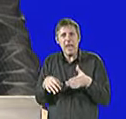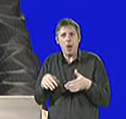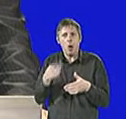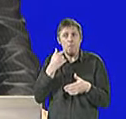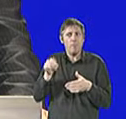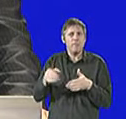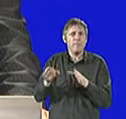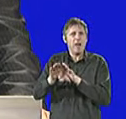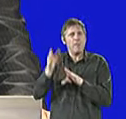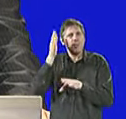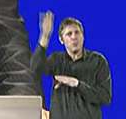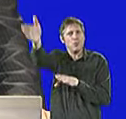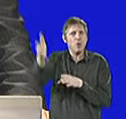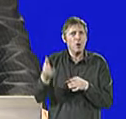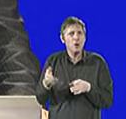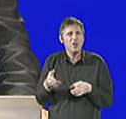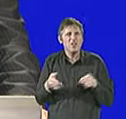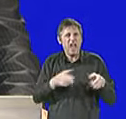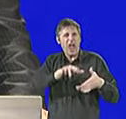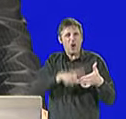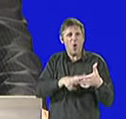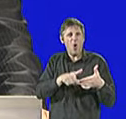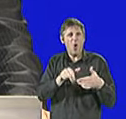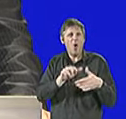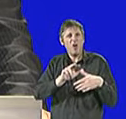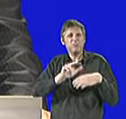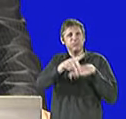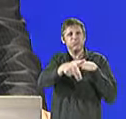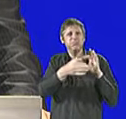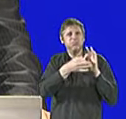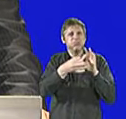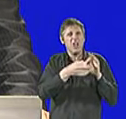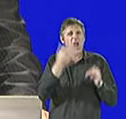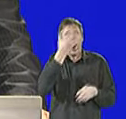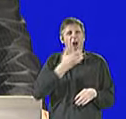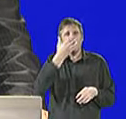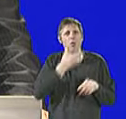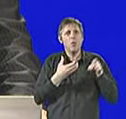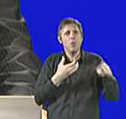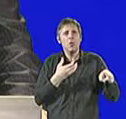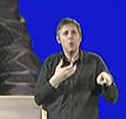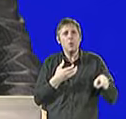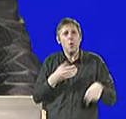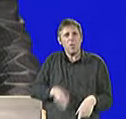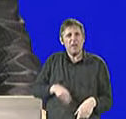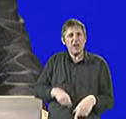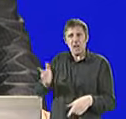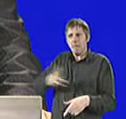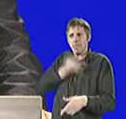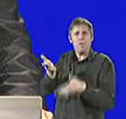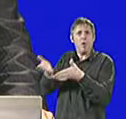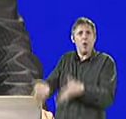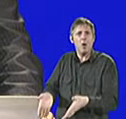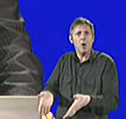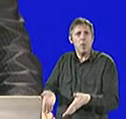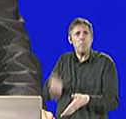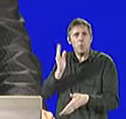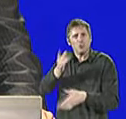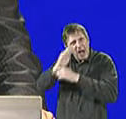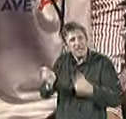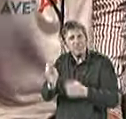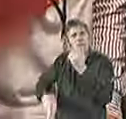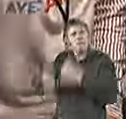cet accord est misérable car il se fait sur le dos d'ouvriers qui méritent davantage de respect.